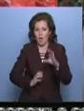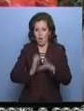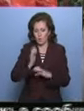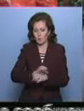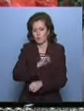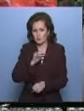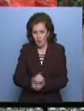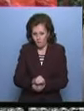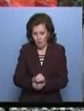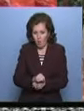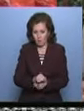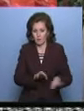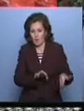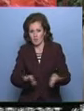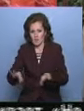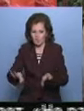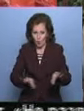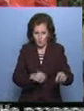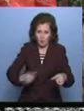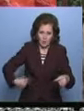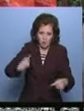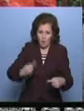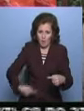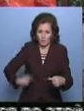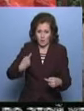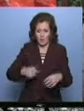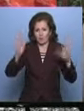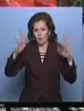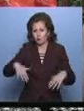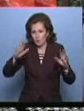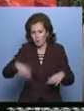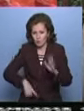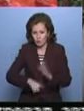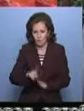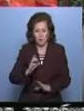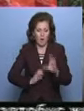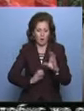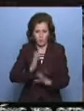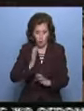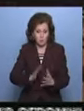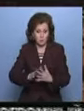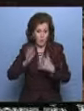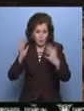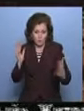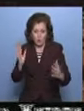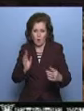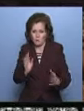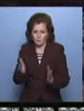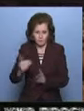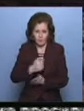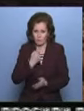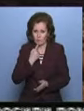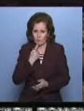его развозило никак. Глину-то навозили, и как раз дожди пошли, и он застревал. Автобус же огромный. Жители уже